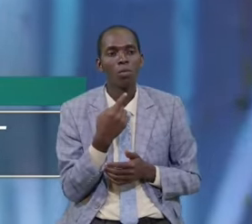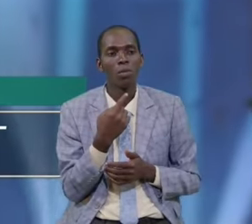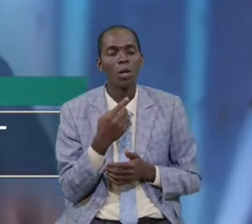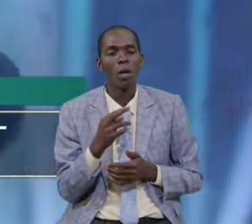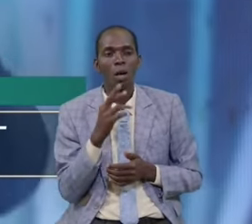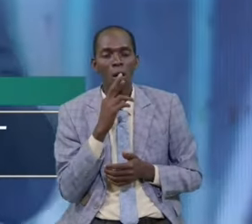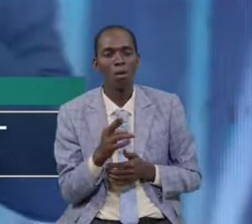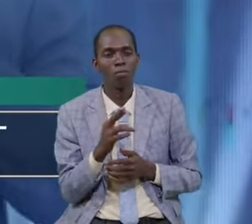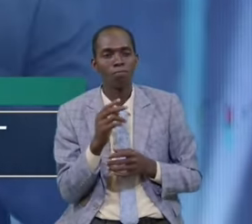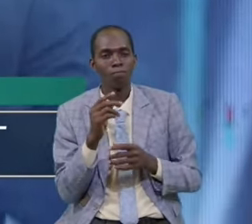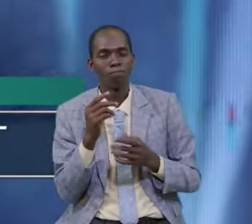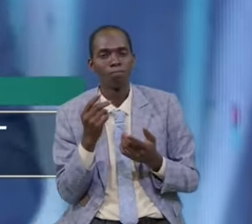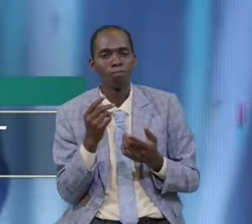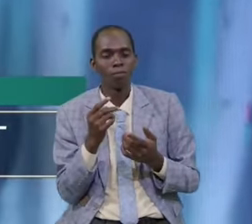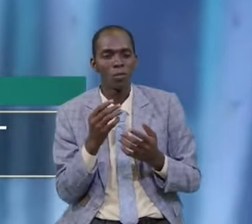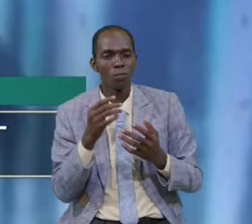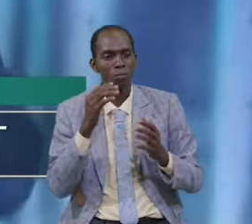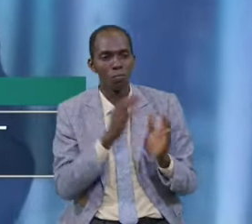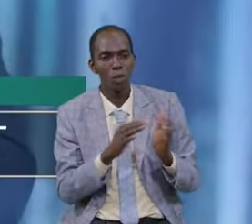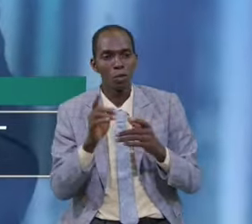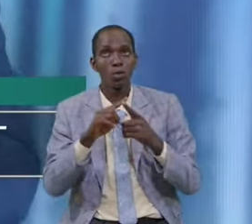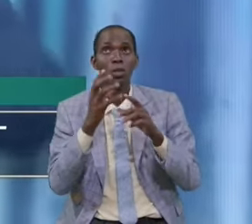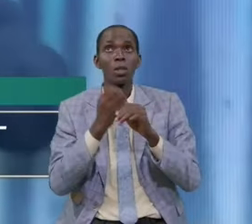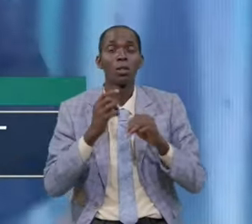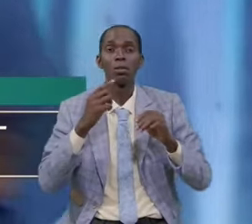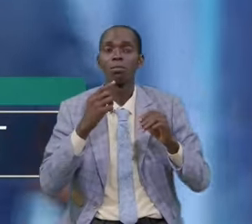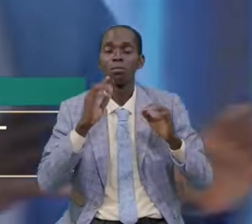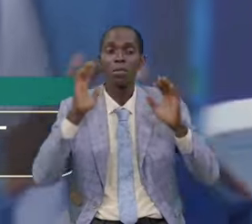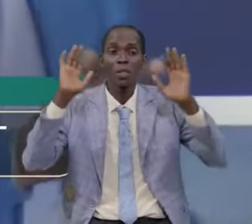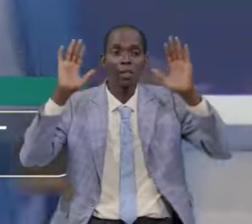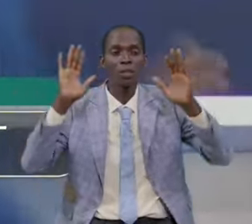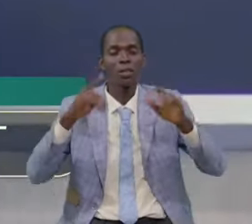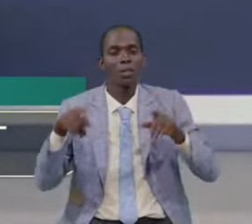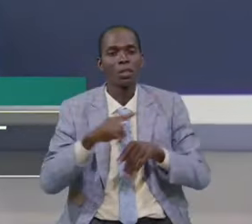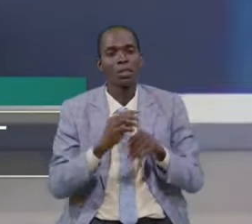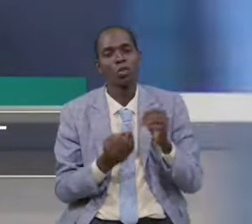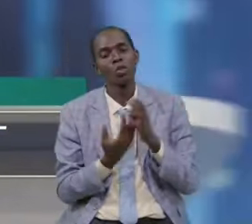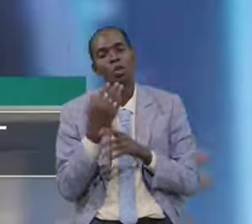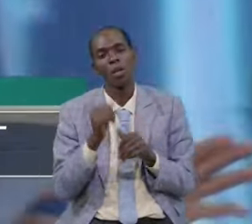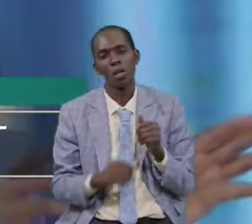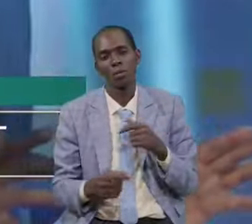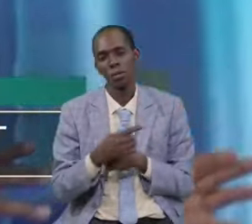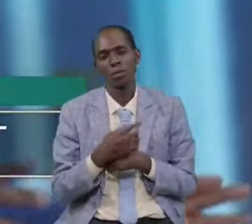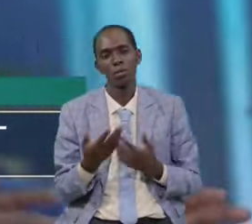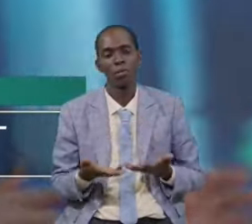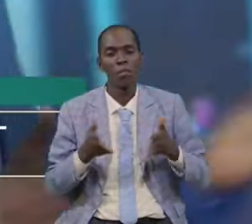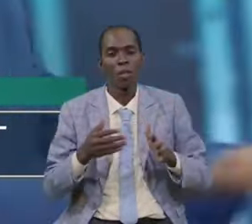vise l'excellence. Ils croissent chaque jour, grandissent chaque jour. Laissez-moi vous expliquer. Vous savez, ils regardent